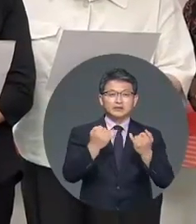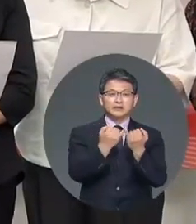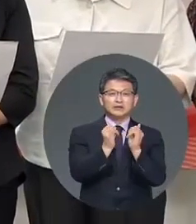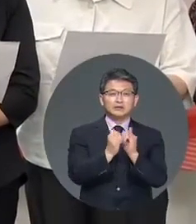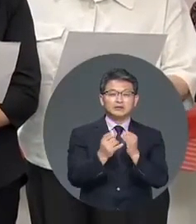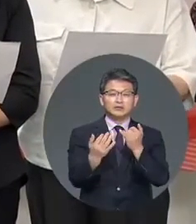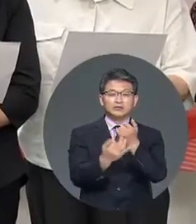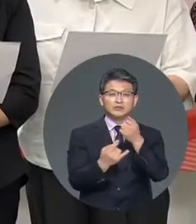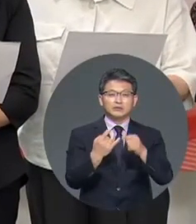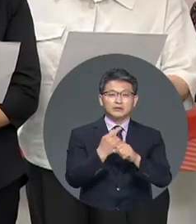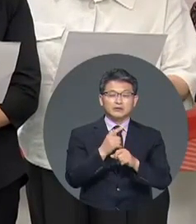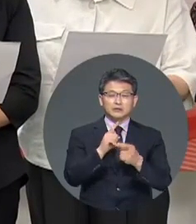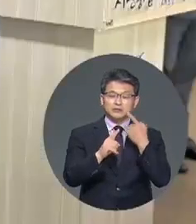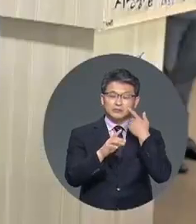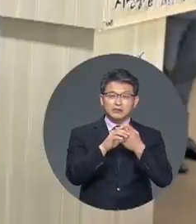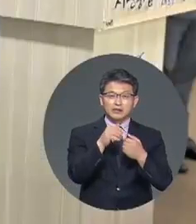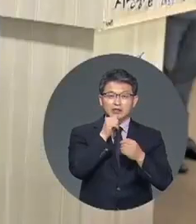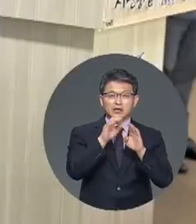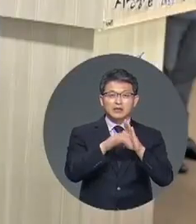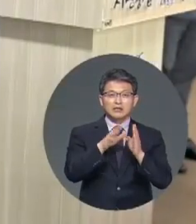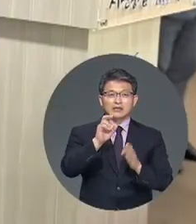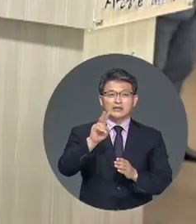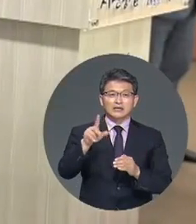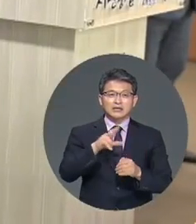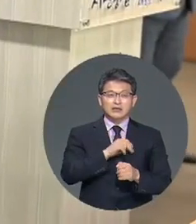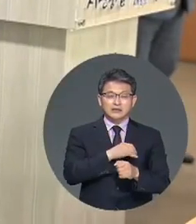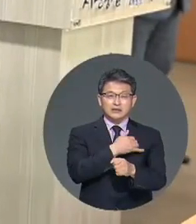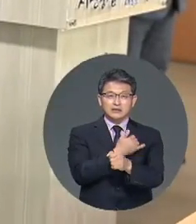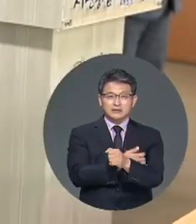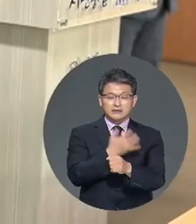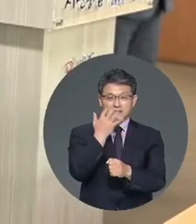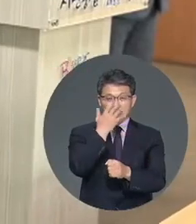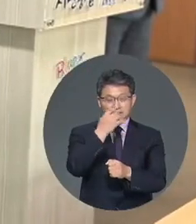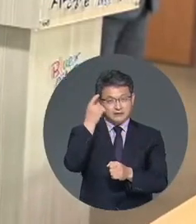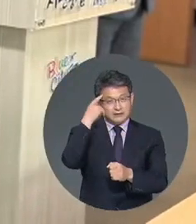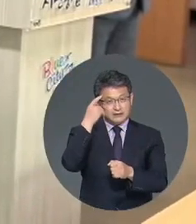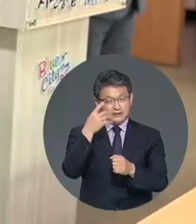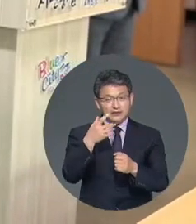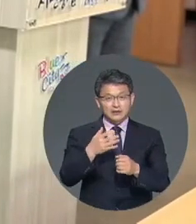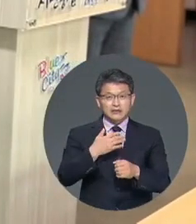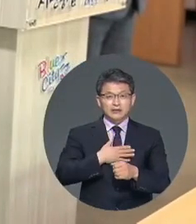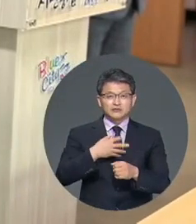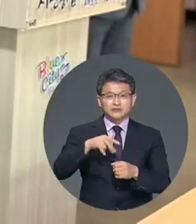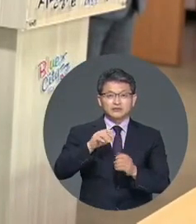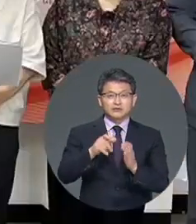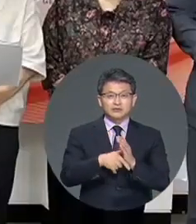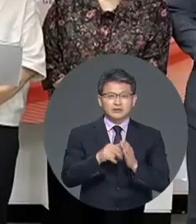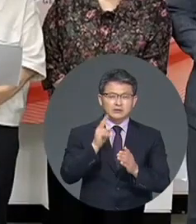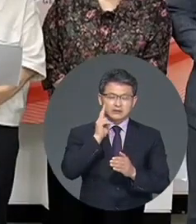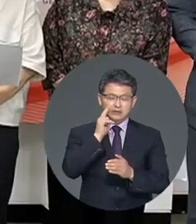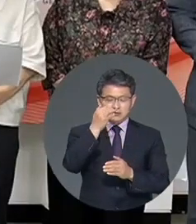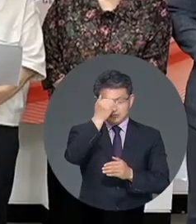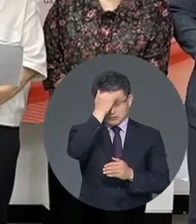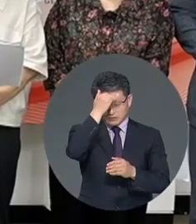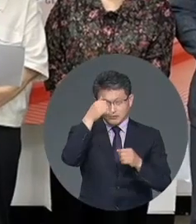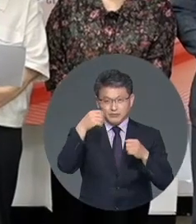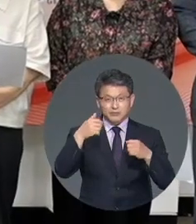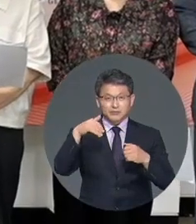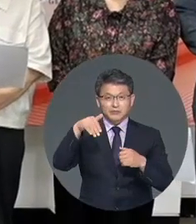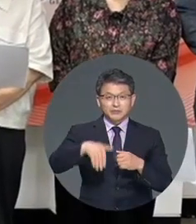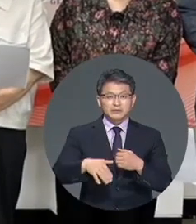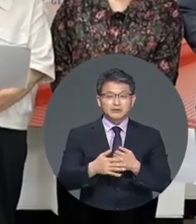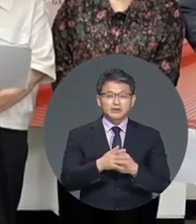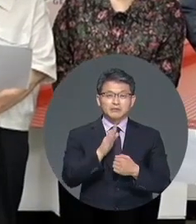여성위원회는 기자회견을 열고 양희원이 인권과 성인지 감수성이 전무하고 심각한 도덕 불감증을